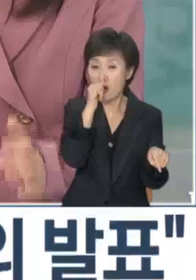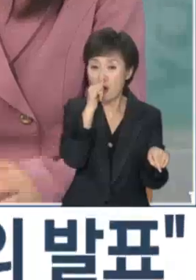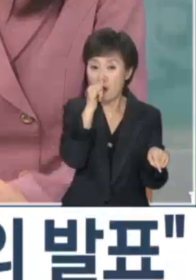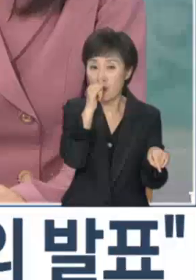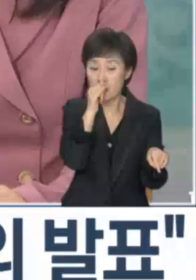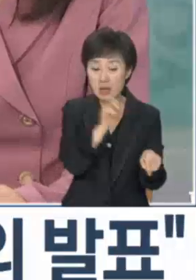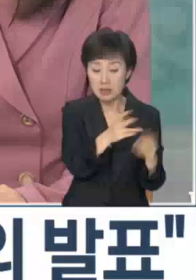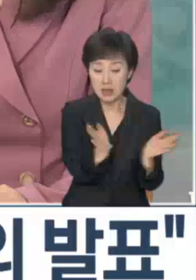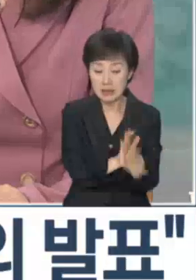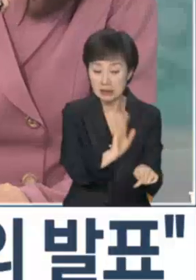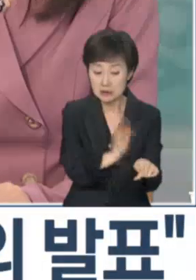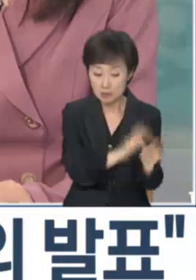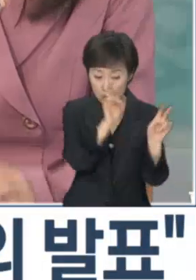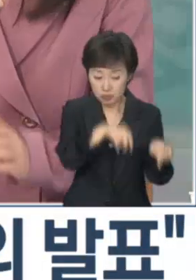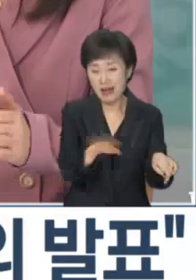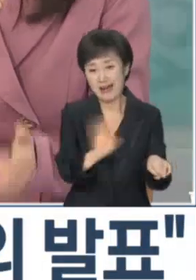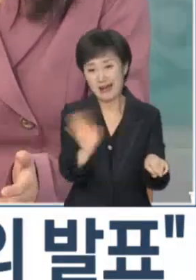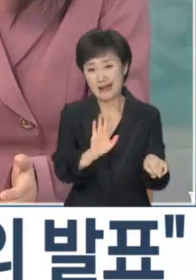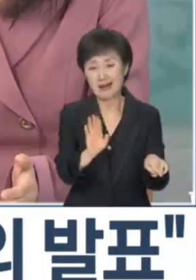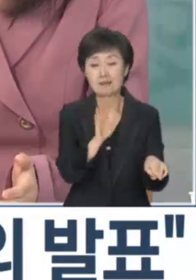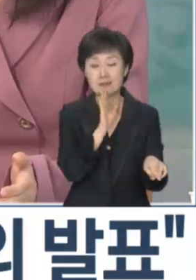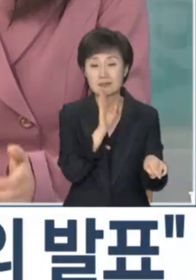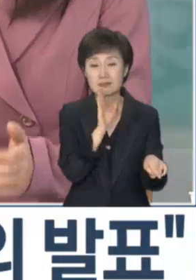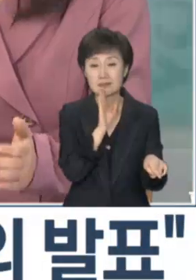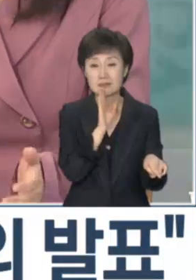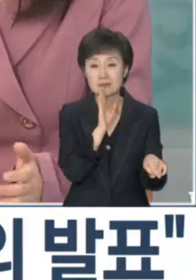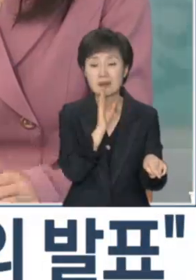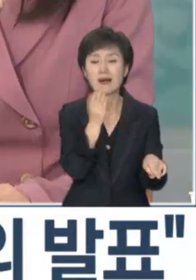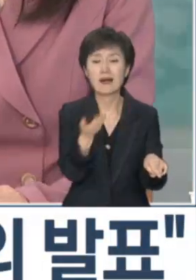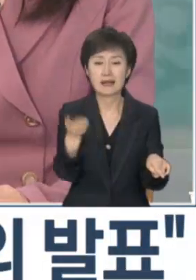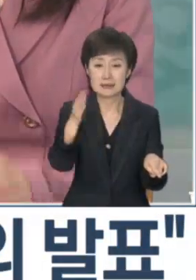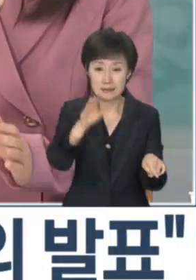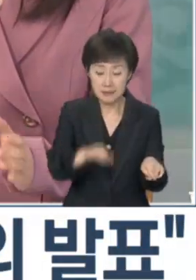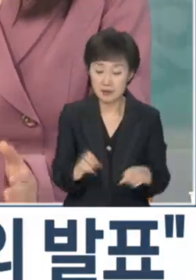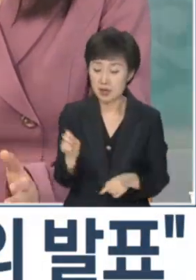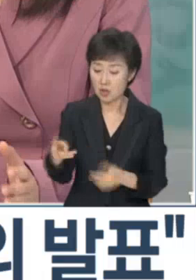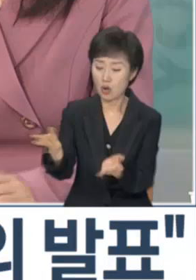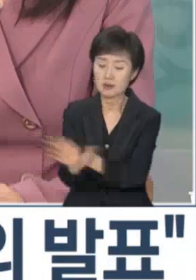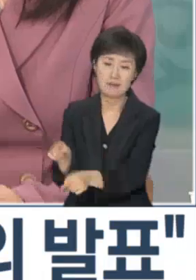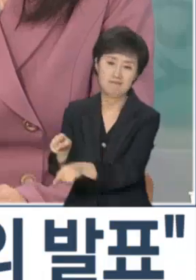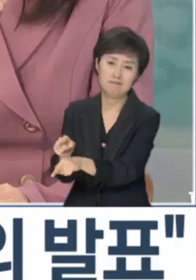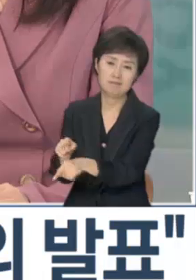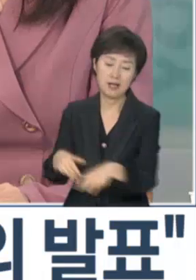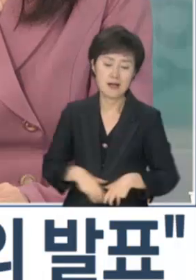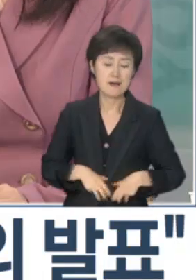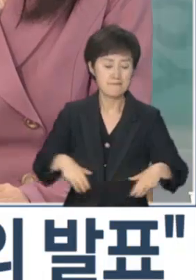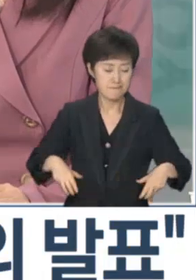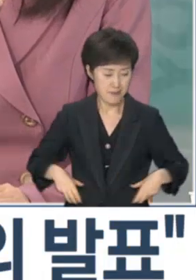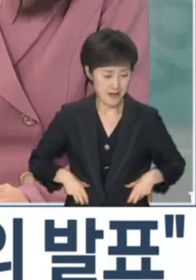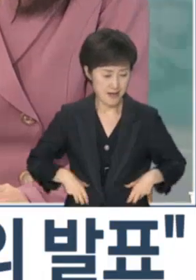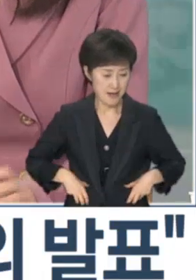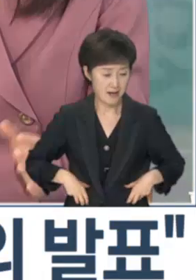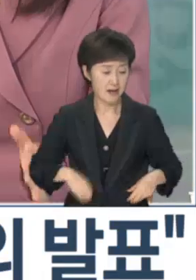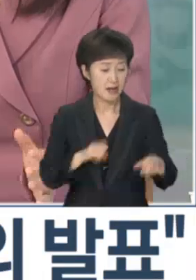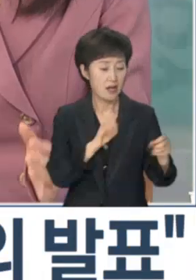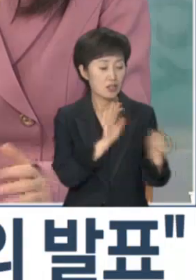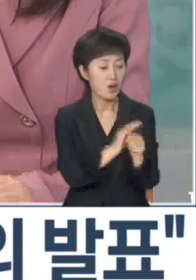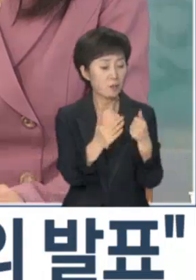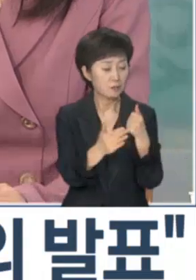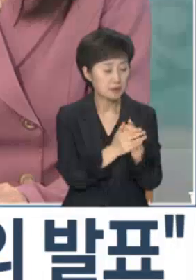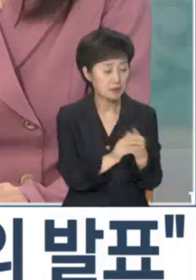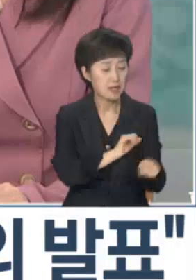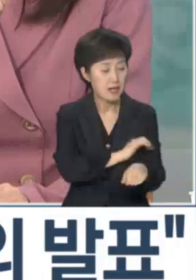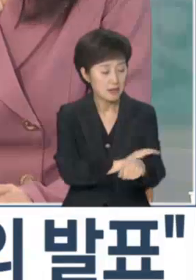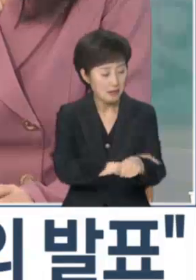아예 야당이 책임이 없다 이렇게 말씀드리지는 못할 것 같습니다. 그러나 여당으로서 좀 더 책임감 있게 야당과의 어떻게 하면